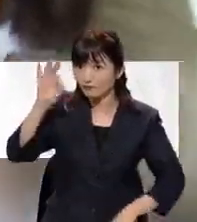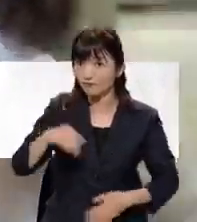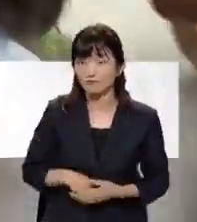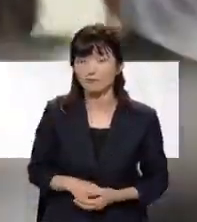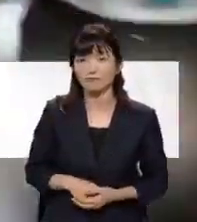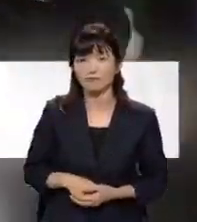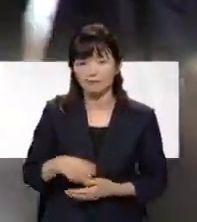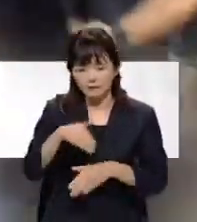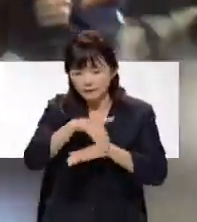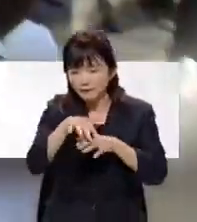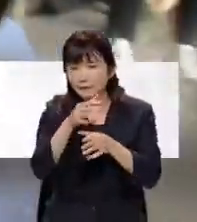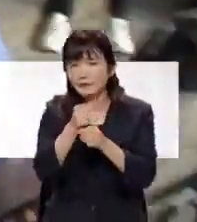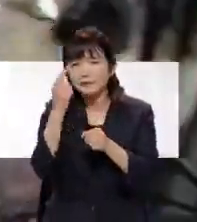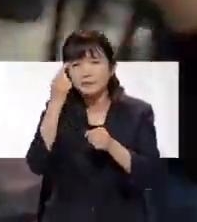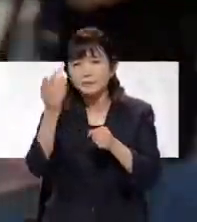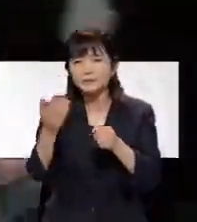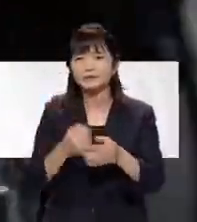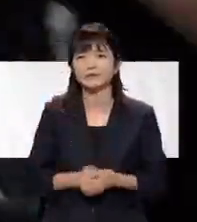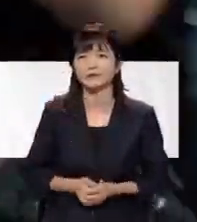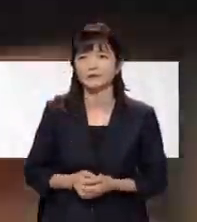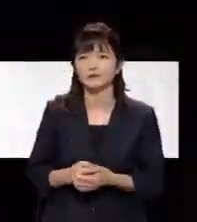언제부터 계획하신 건가요